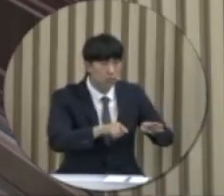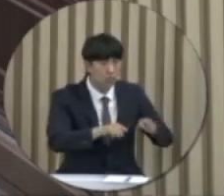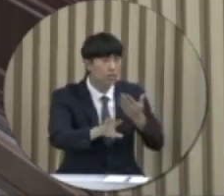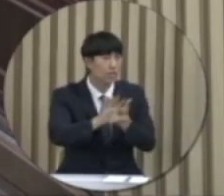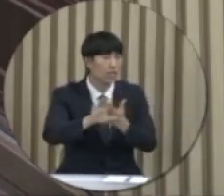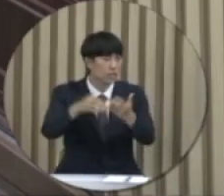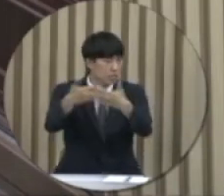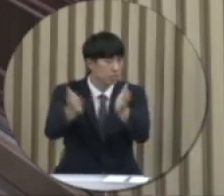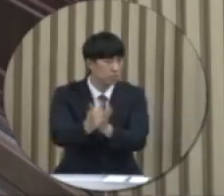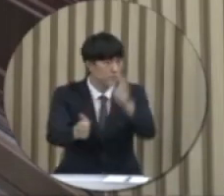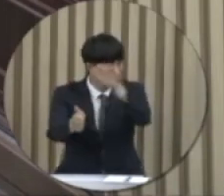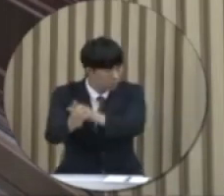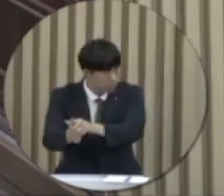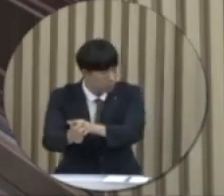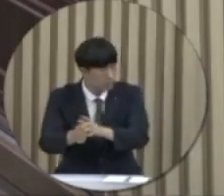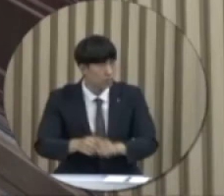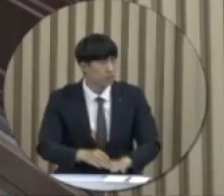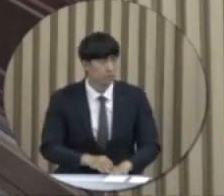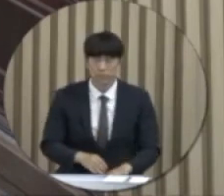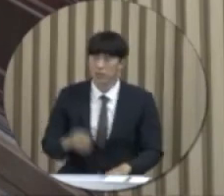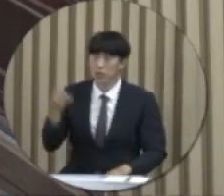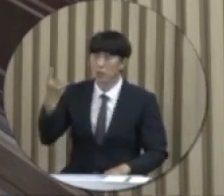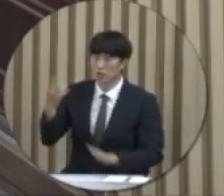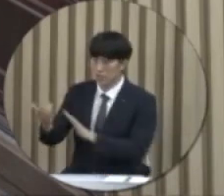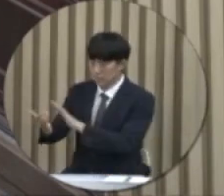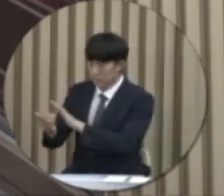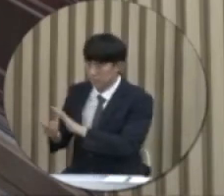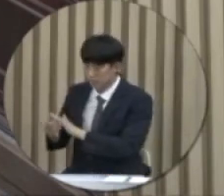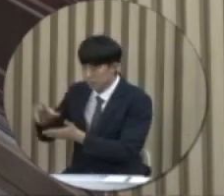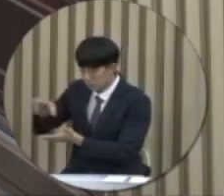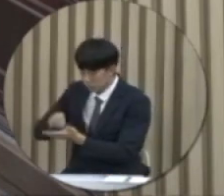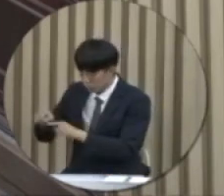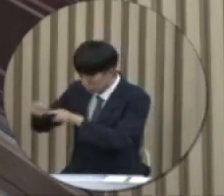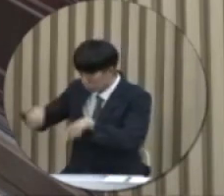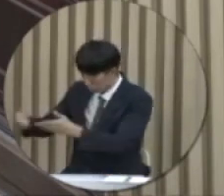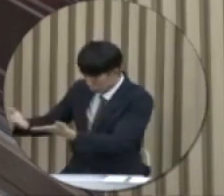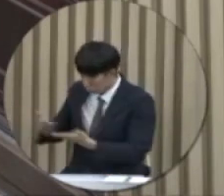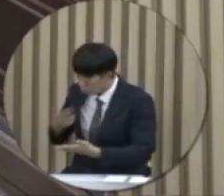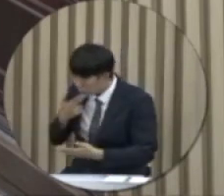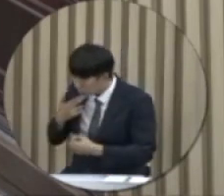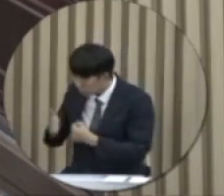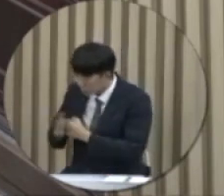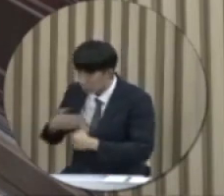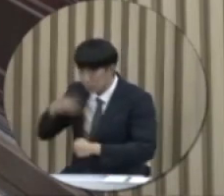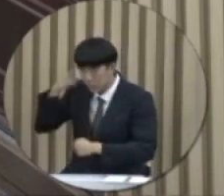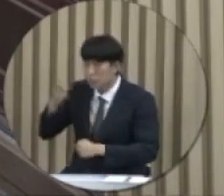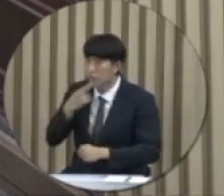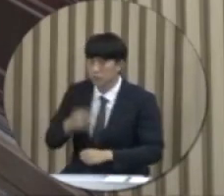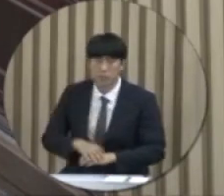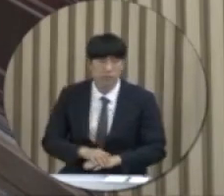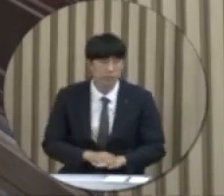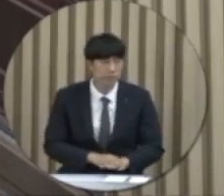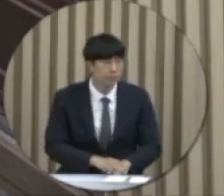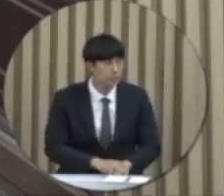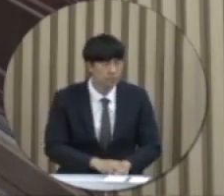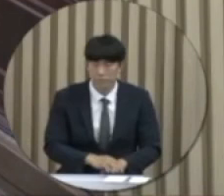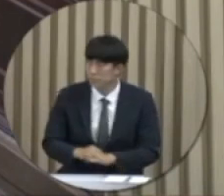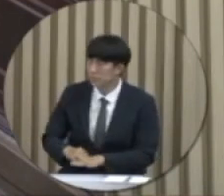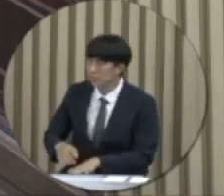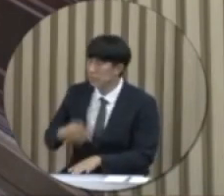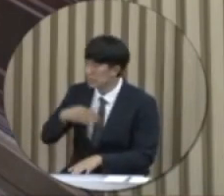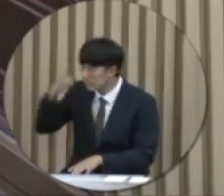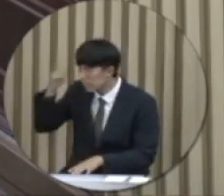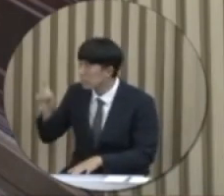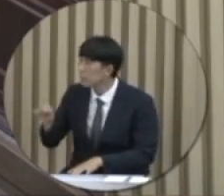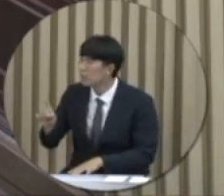체육진흥과가 관리한다. 원래 뭐 사전 질의 요구서에 없어서 제가 뭐본 이게 적이 조직 없어서 개편에 담은 내용인데요. 네. 이런 생각은 좀